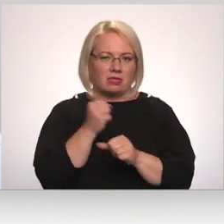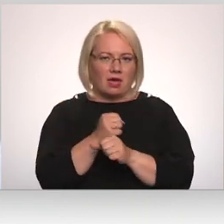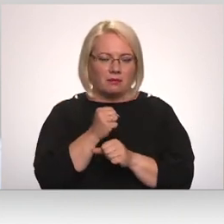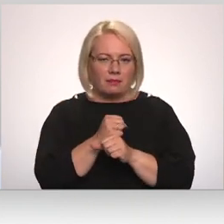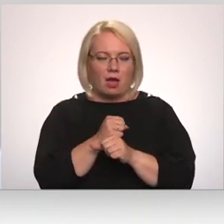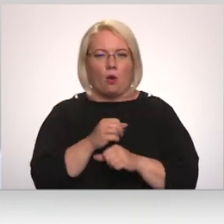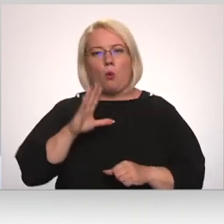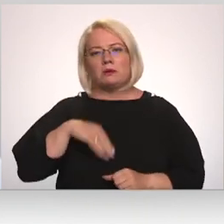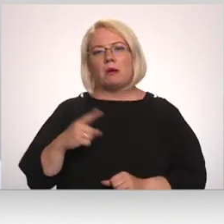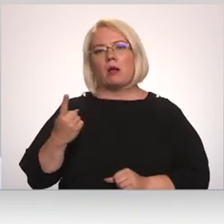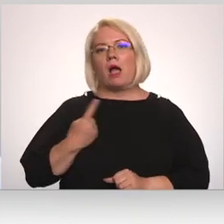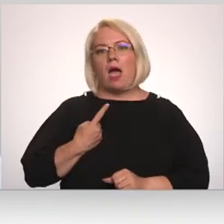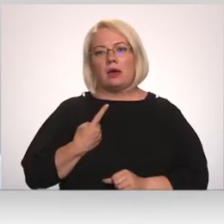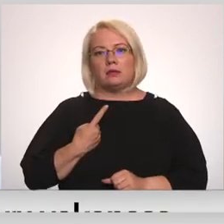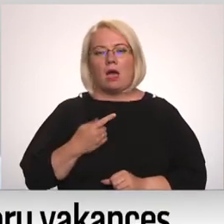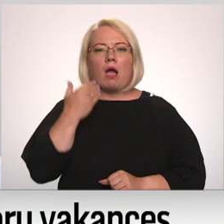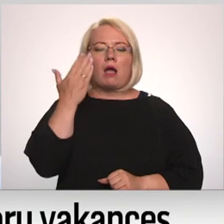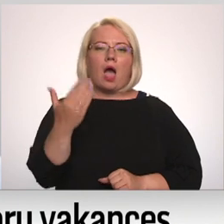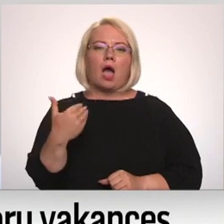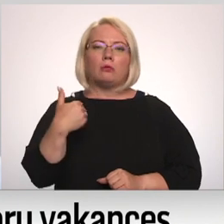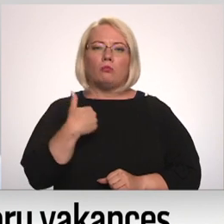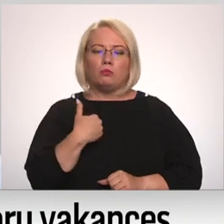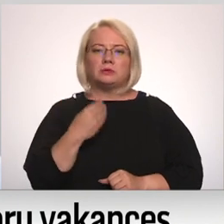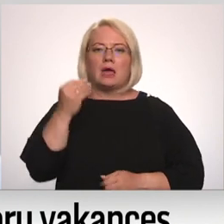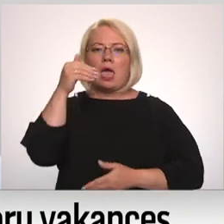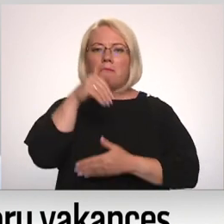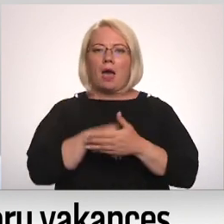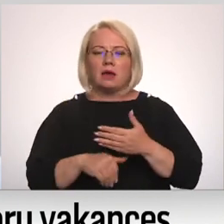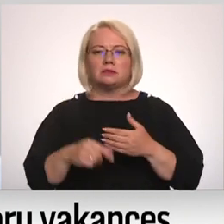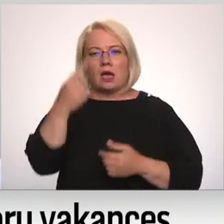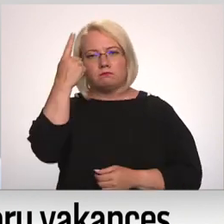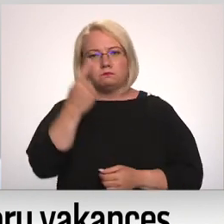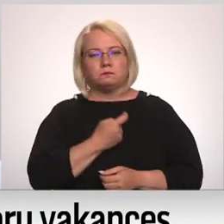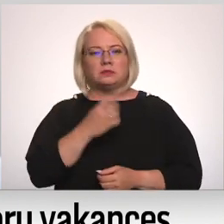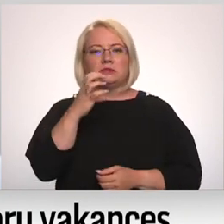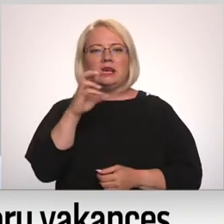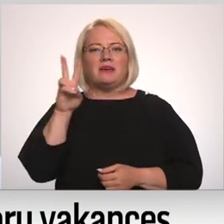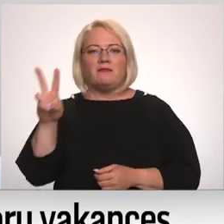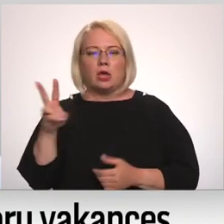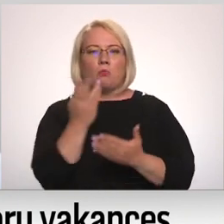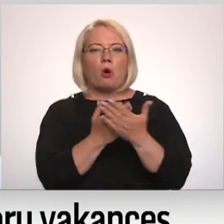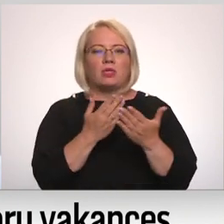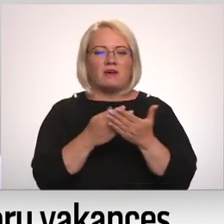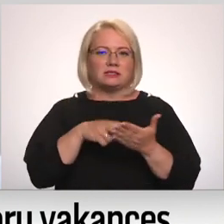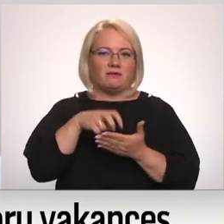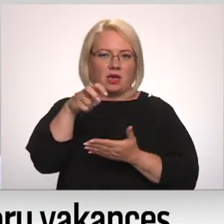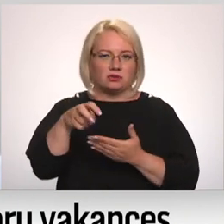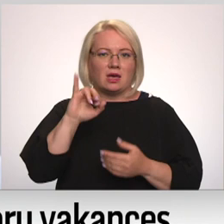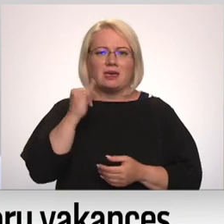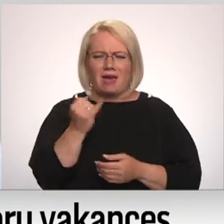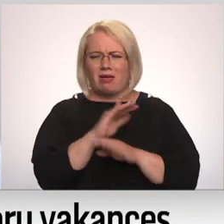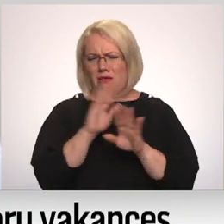tā, un tad gaida, ja, kad mums e-pastā iekritīs CV un motivācijas vēstule. Ja